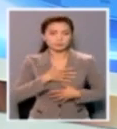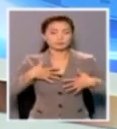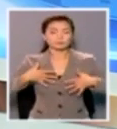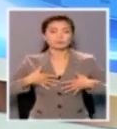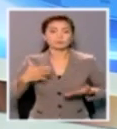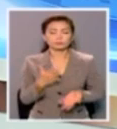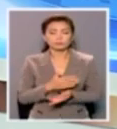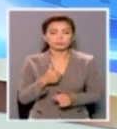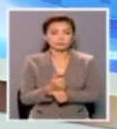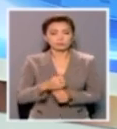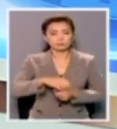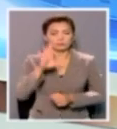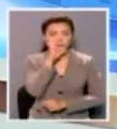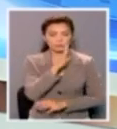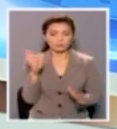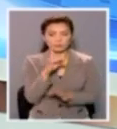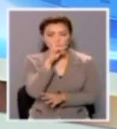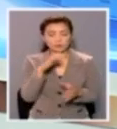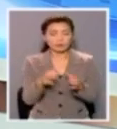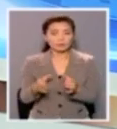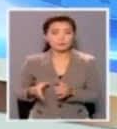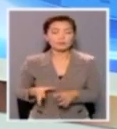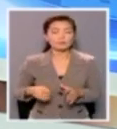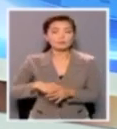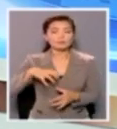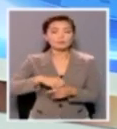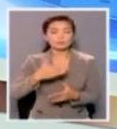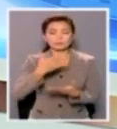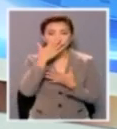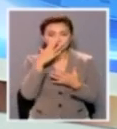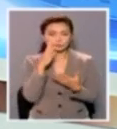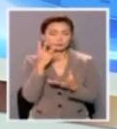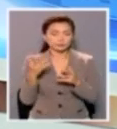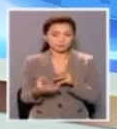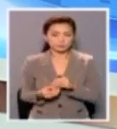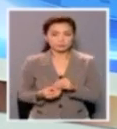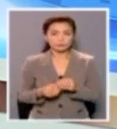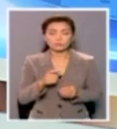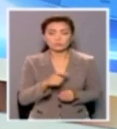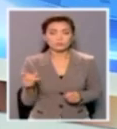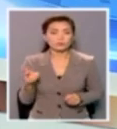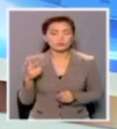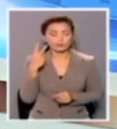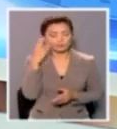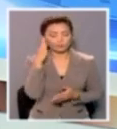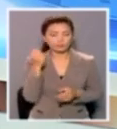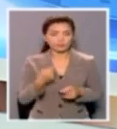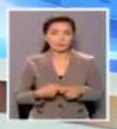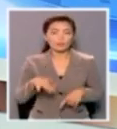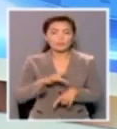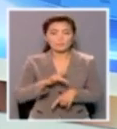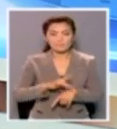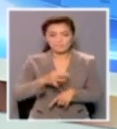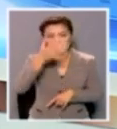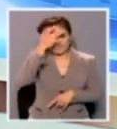пневмония емес, күкірт болып тұр. Мұнай компаниялары ауаға жіберген күкірт сутектің кесірінен қаншама адамның ұйқысы қашты, басы ауырып